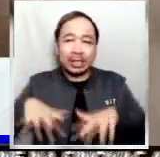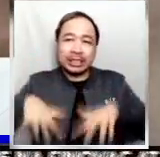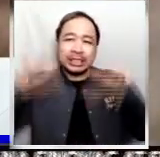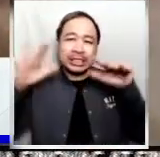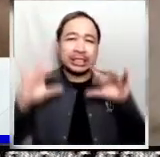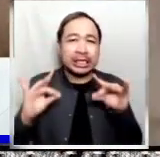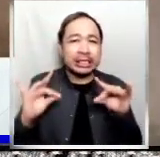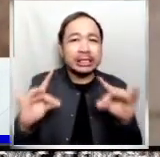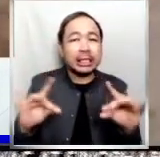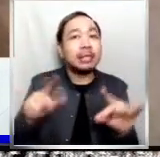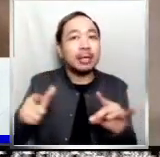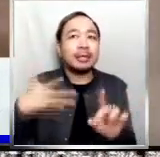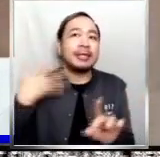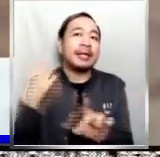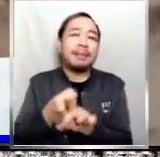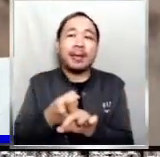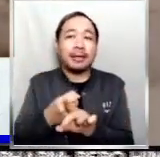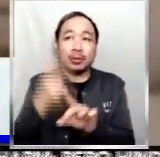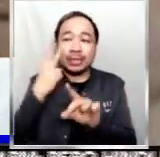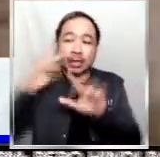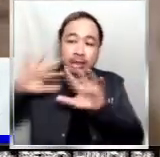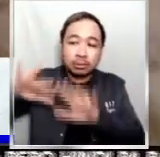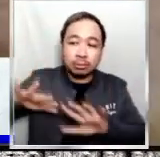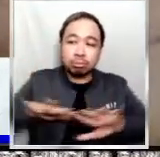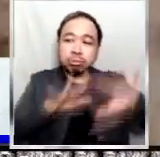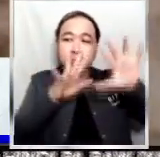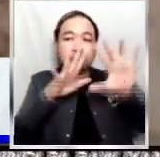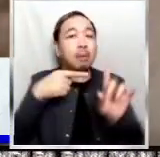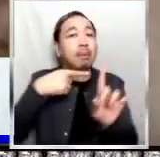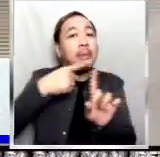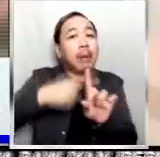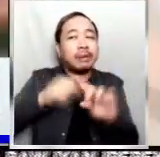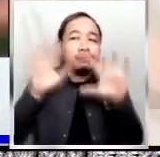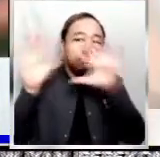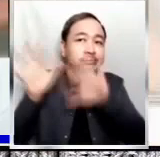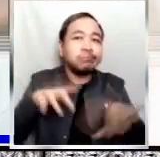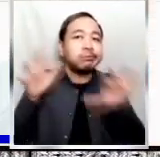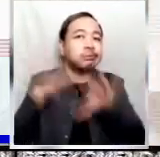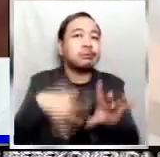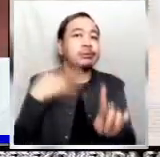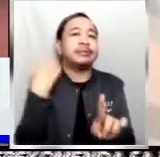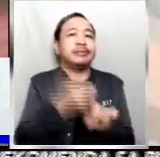ng habagat na pinalakas ng Bagyong Maring ang nagpaulan sa Palawan.